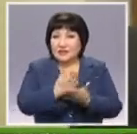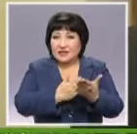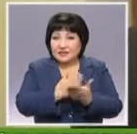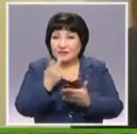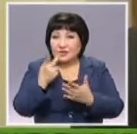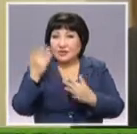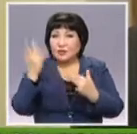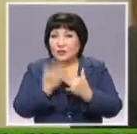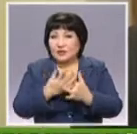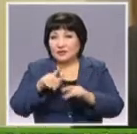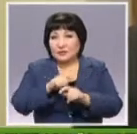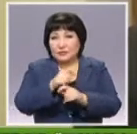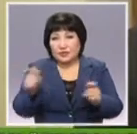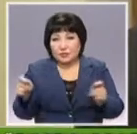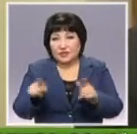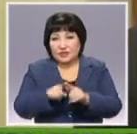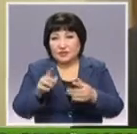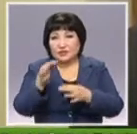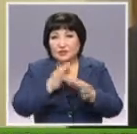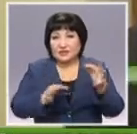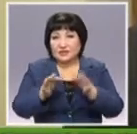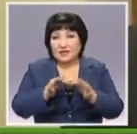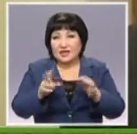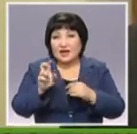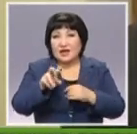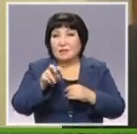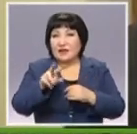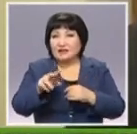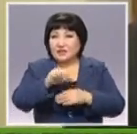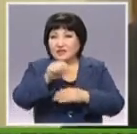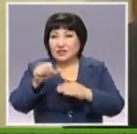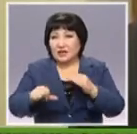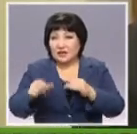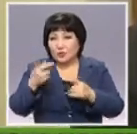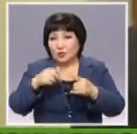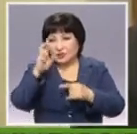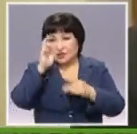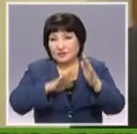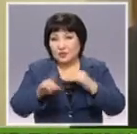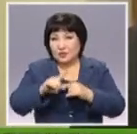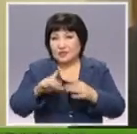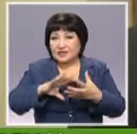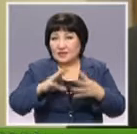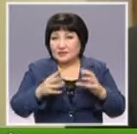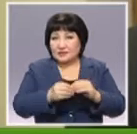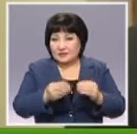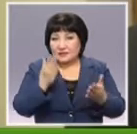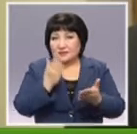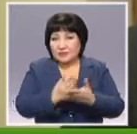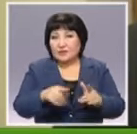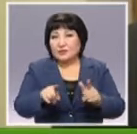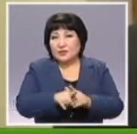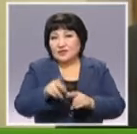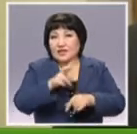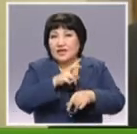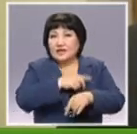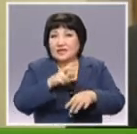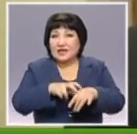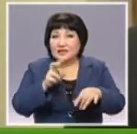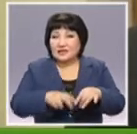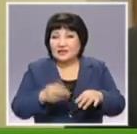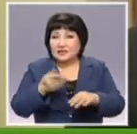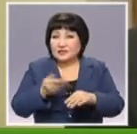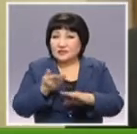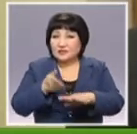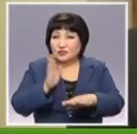беру жайын сөз еттік. Балтика жағалауының елінде бұл жүйе өз нәтижесін беріп келеді. Ең бастысы дәрігердің жүктемесі азаяды. Емшарада